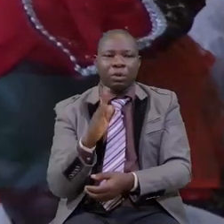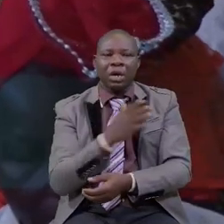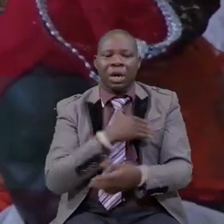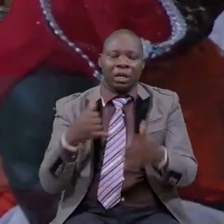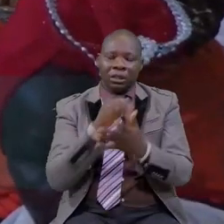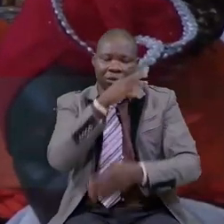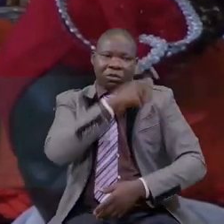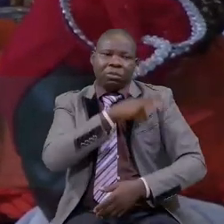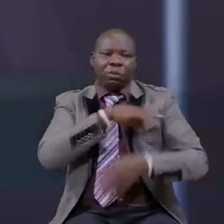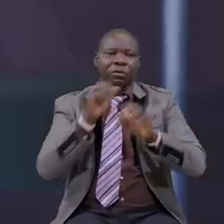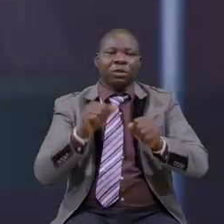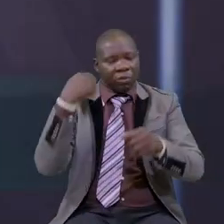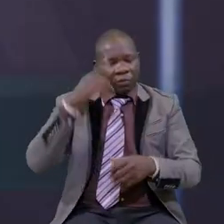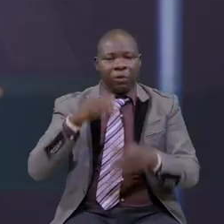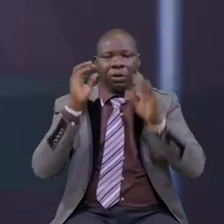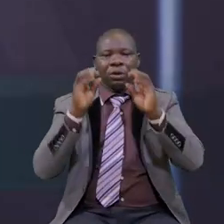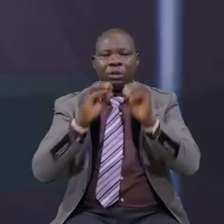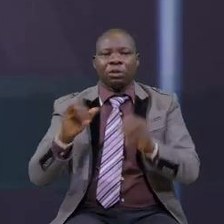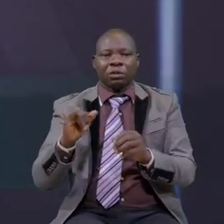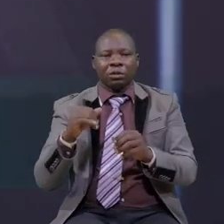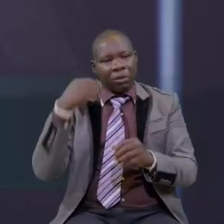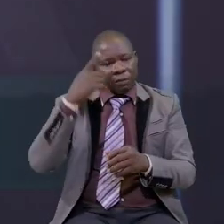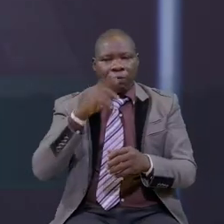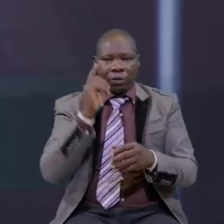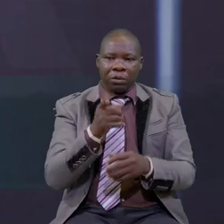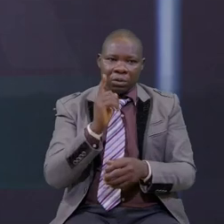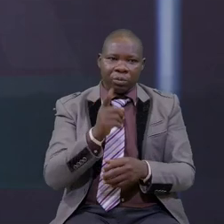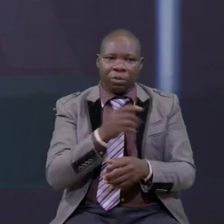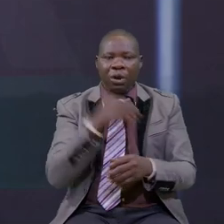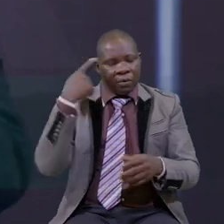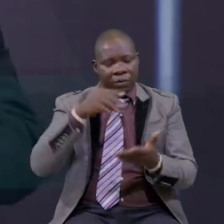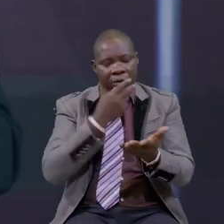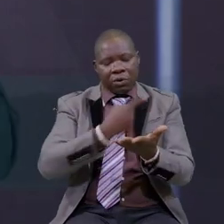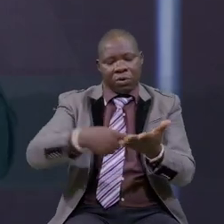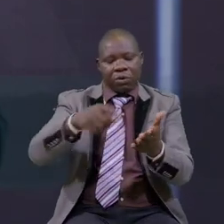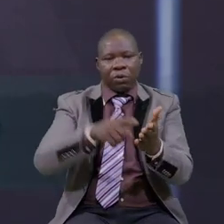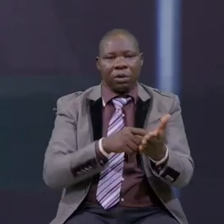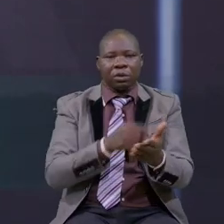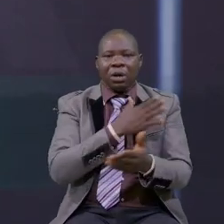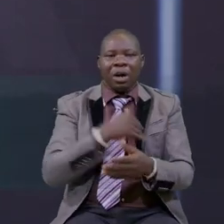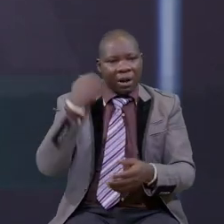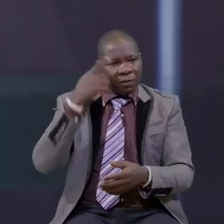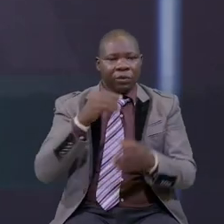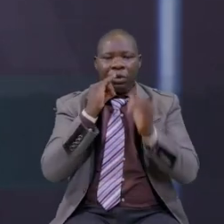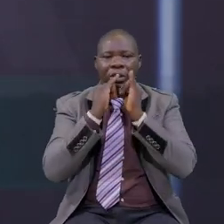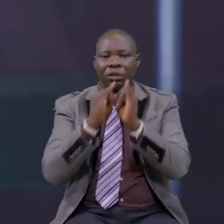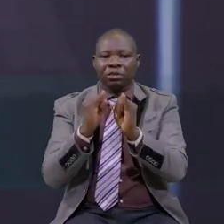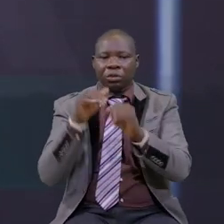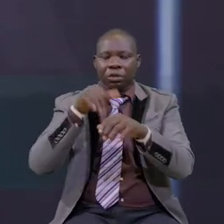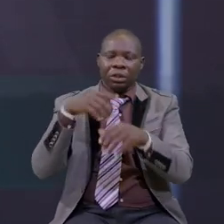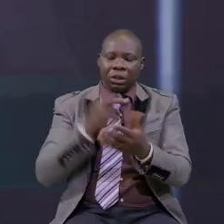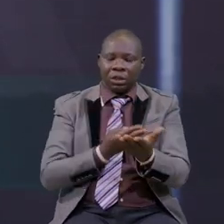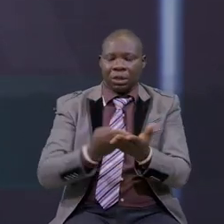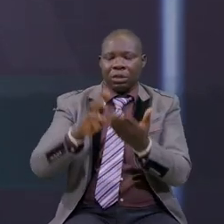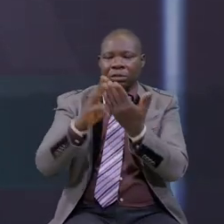Est utile pour enseigner, pour convaincre, pour corriger, pour instruire dans la